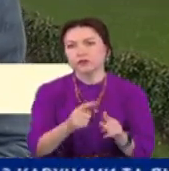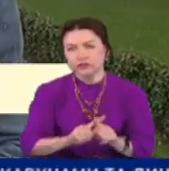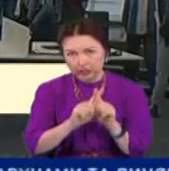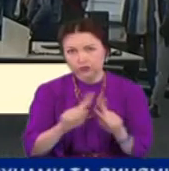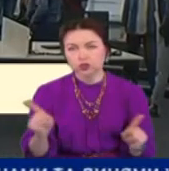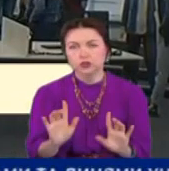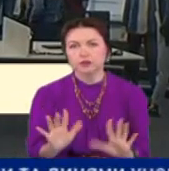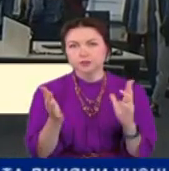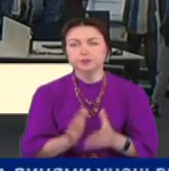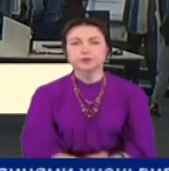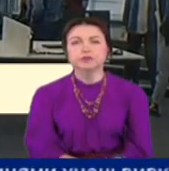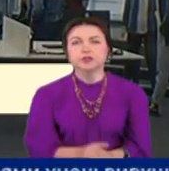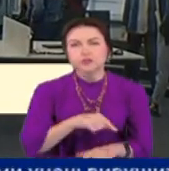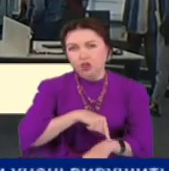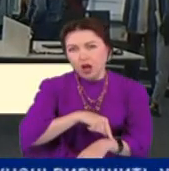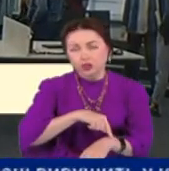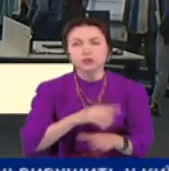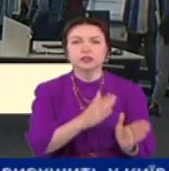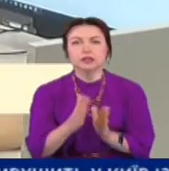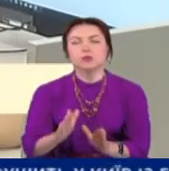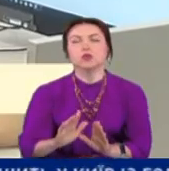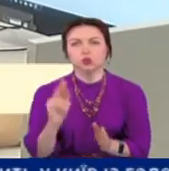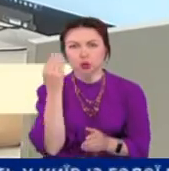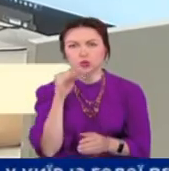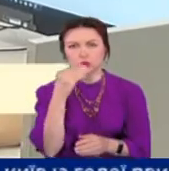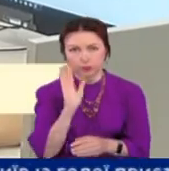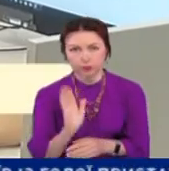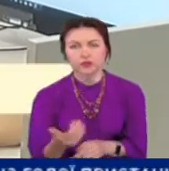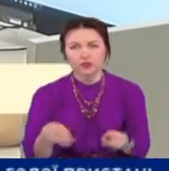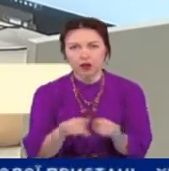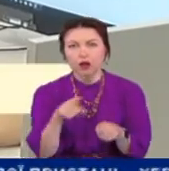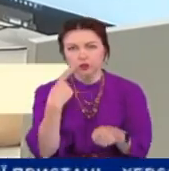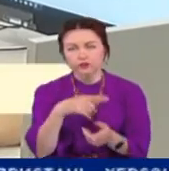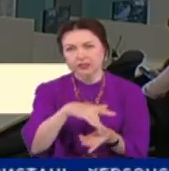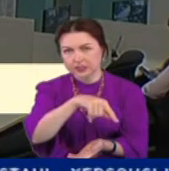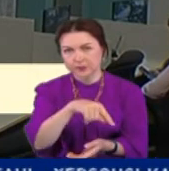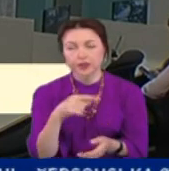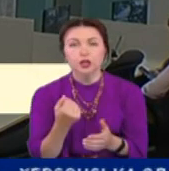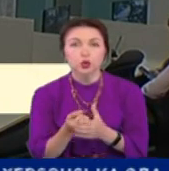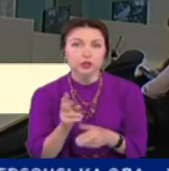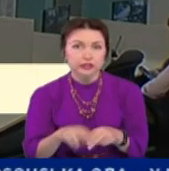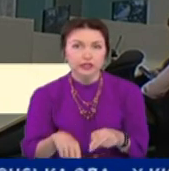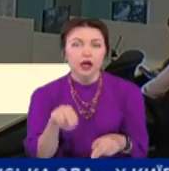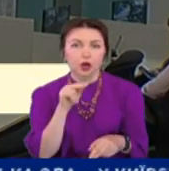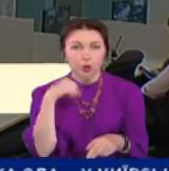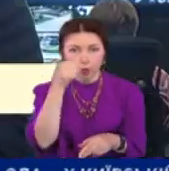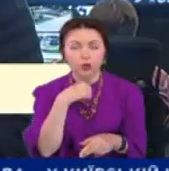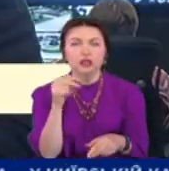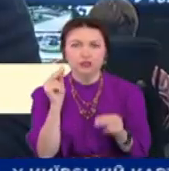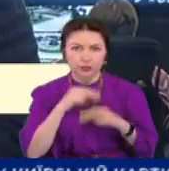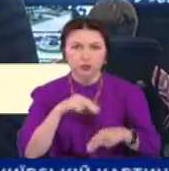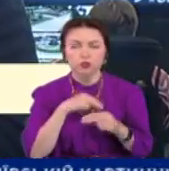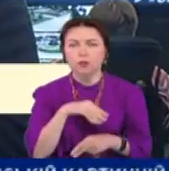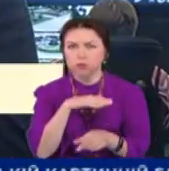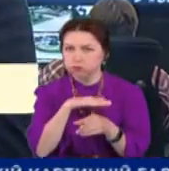надзвичайній події. З часом систему вдосконалять, кажуть у ситуаційному центрі, і вже до кінця року вона запрацює повноцінно.